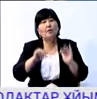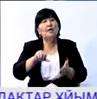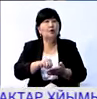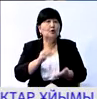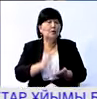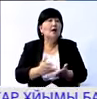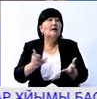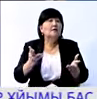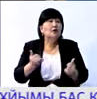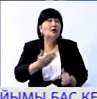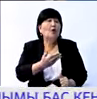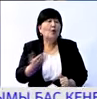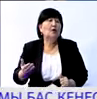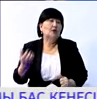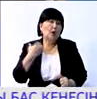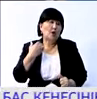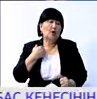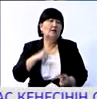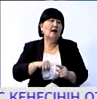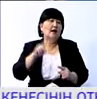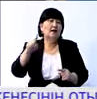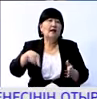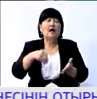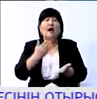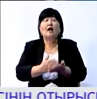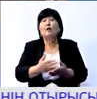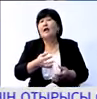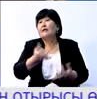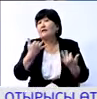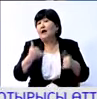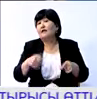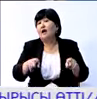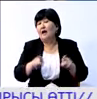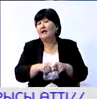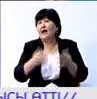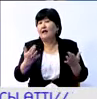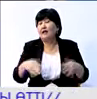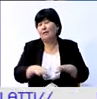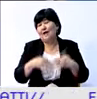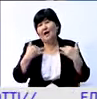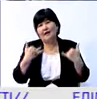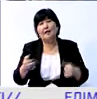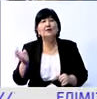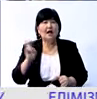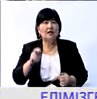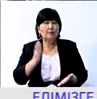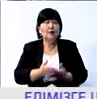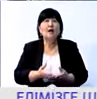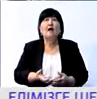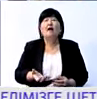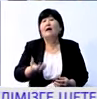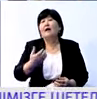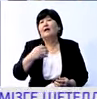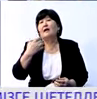жүрміз. Шыны керек, олар үшін Қызылорда қиырдағы қала болғандықтан таңданып, әрі талабымызға тамсанып келіп жүр. Ыстық